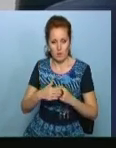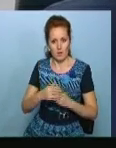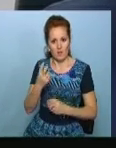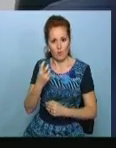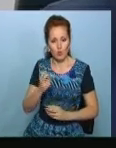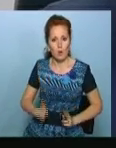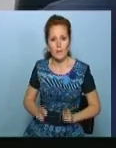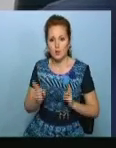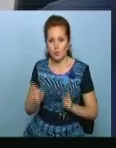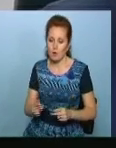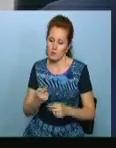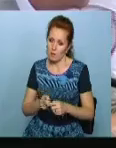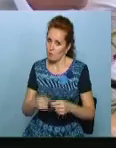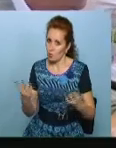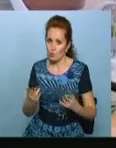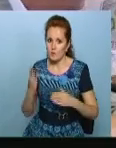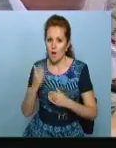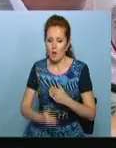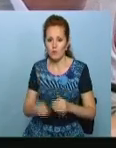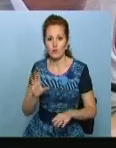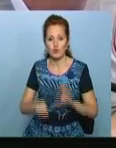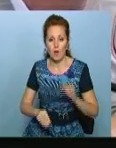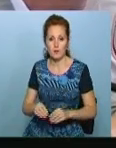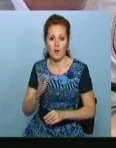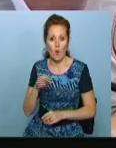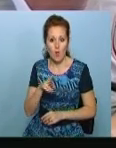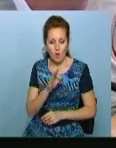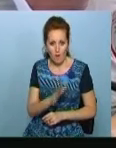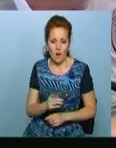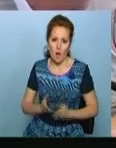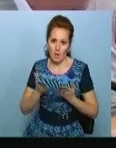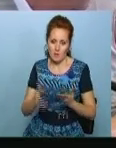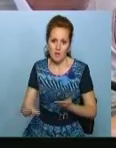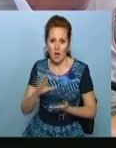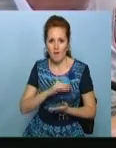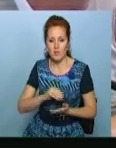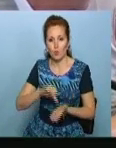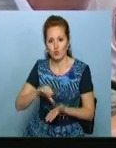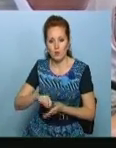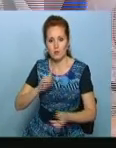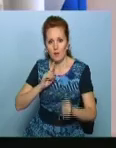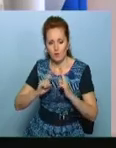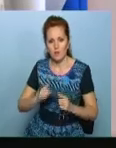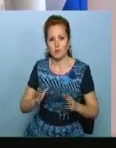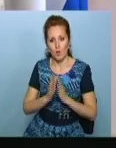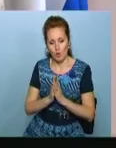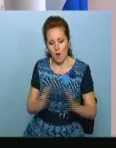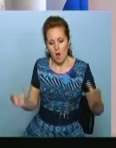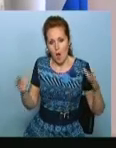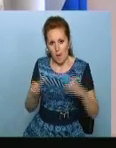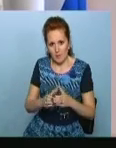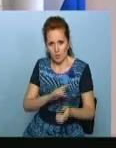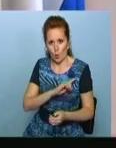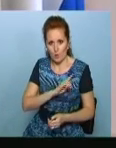преступлений. С этим пора заканчивать, считает Александр Волков. Он обратился ко всем участникам совещания с просьбой объединить усилия для того, чтобы